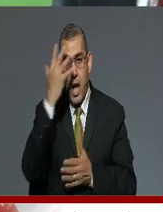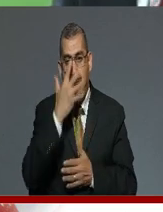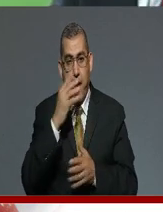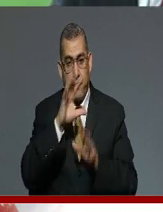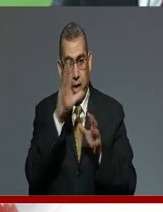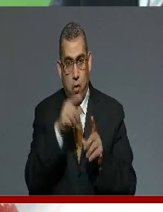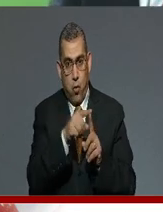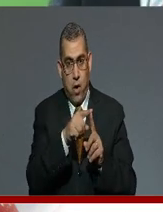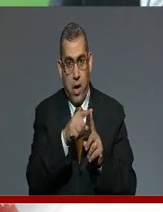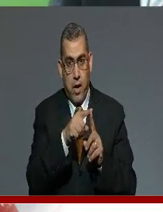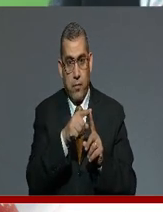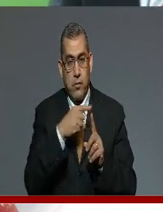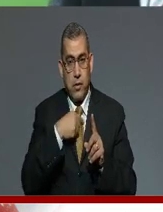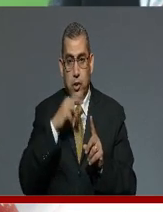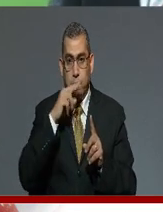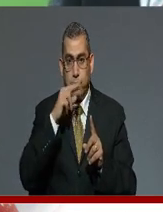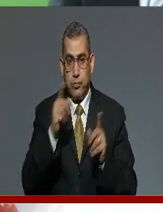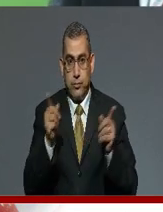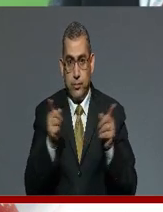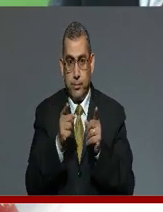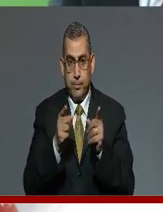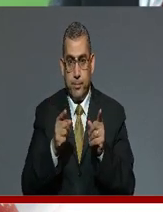سوف نتكلم